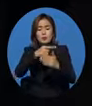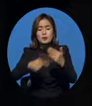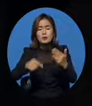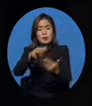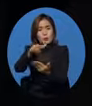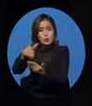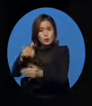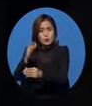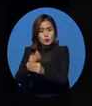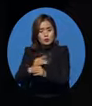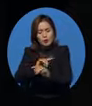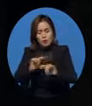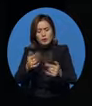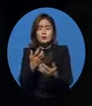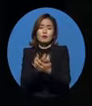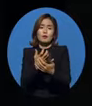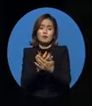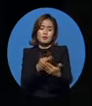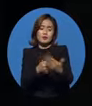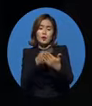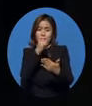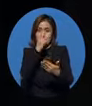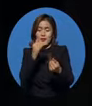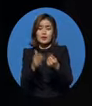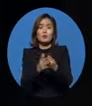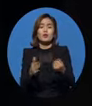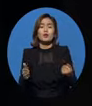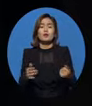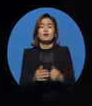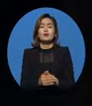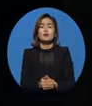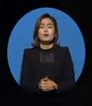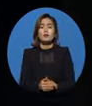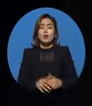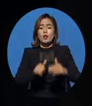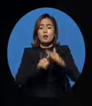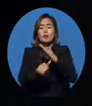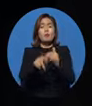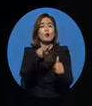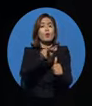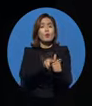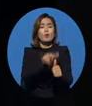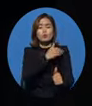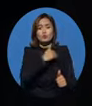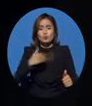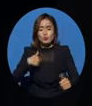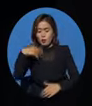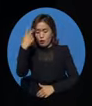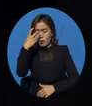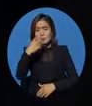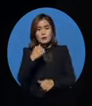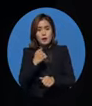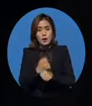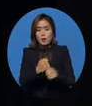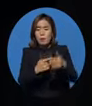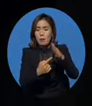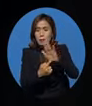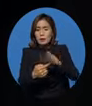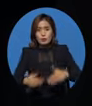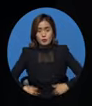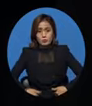그런 여러가지 자료들이 올라오고 거든요 그래서 저는 어 대표 후보로서 충분히 검증을 하고 내 놔야지